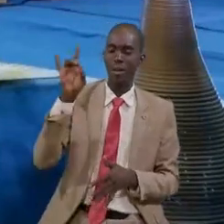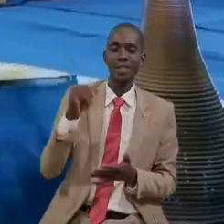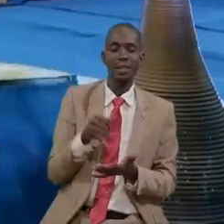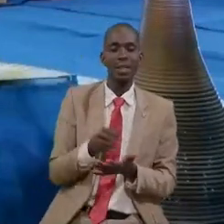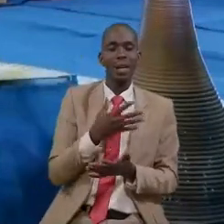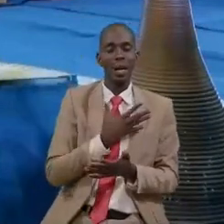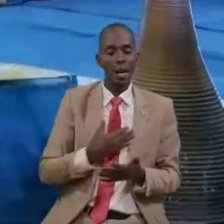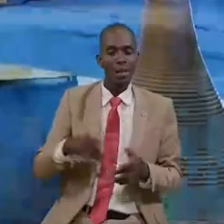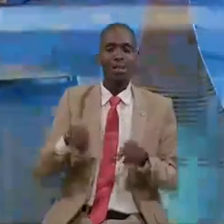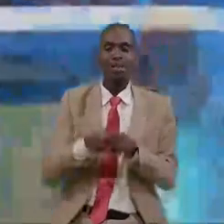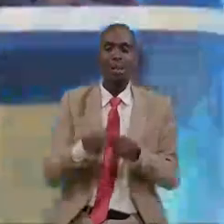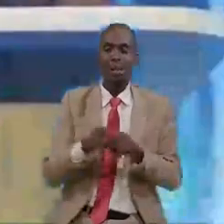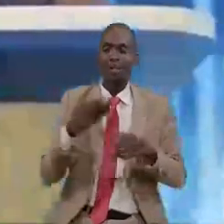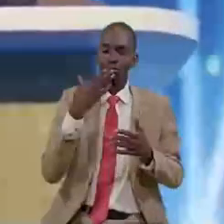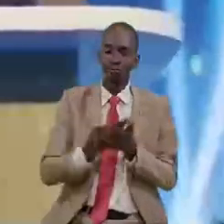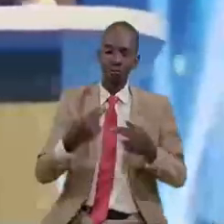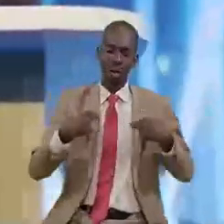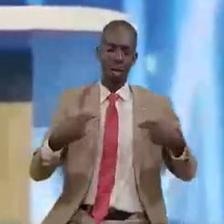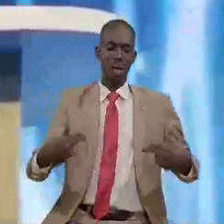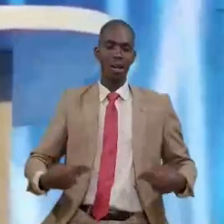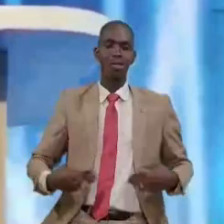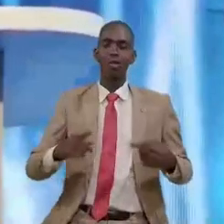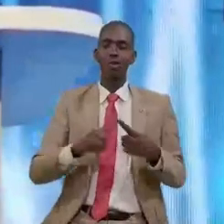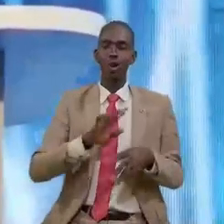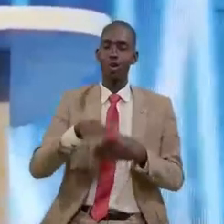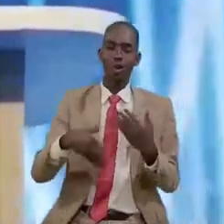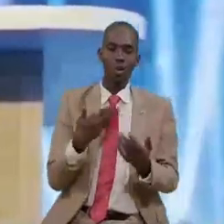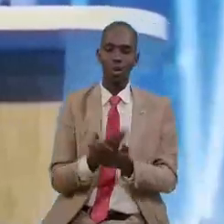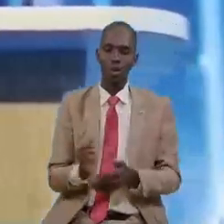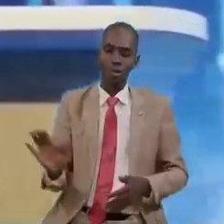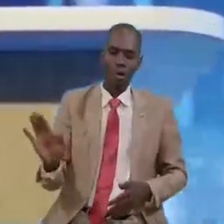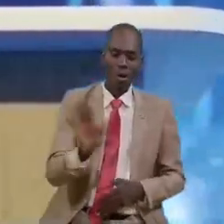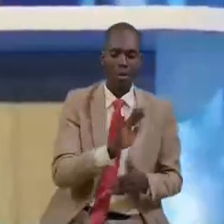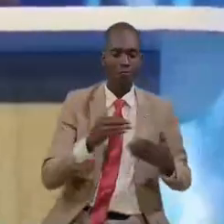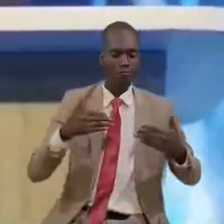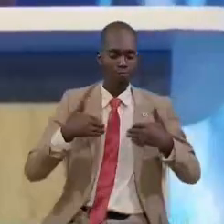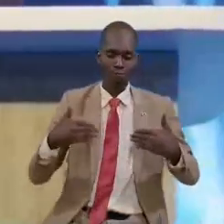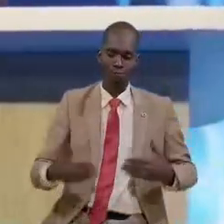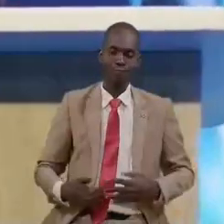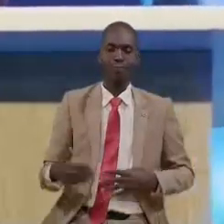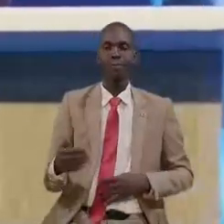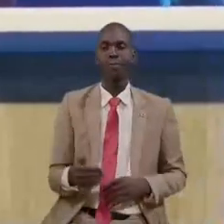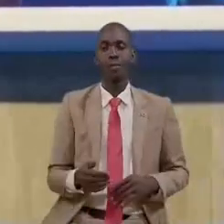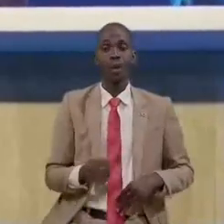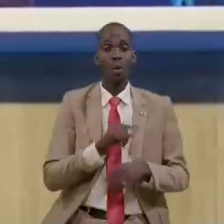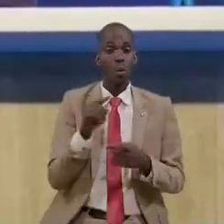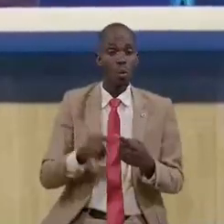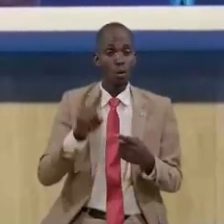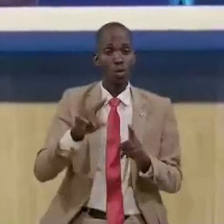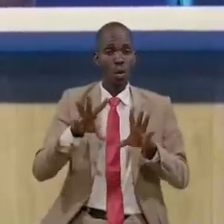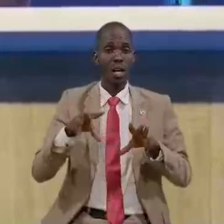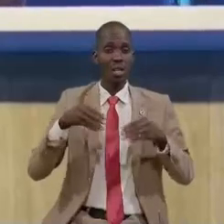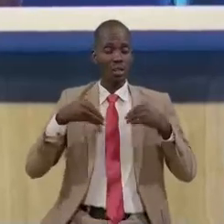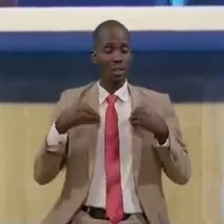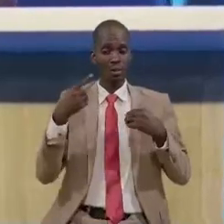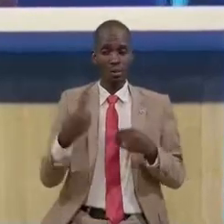leur corps. C'est la santé pour tout leur corps. Lorsque vous acceptez la lumière